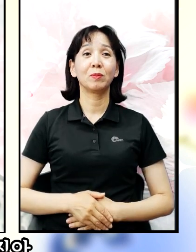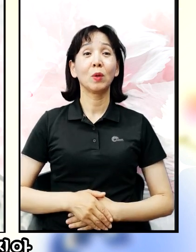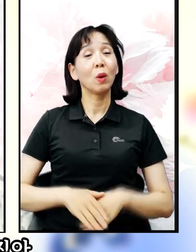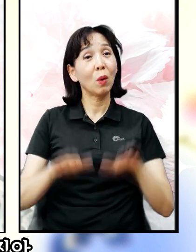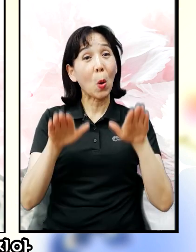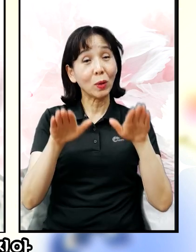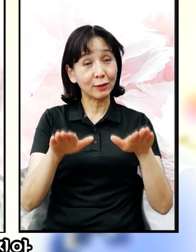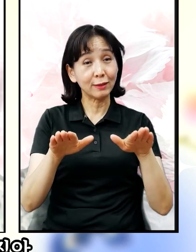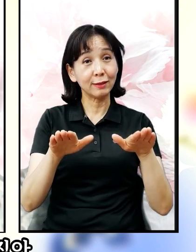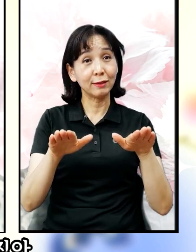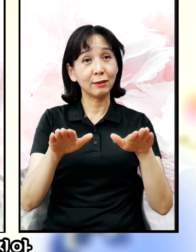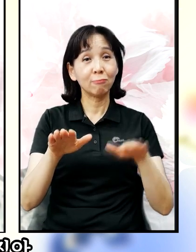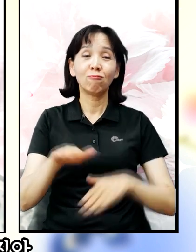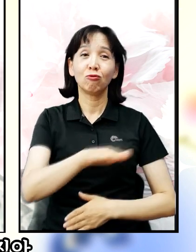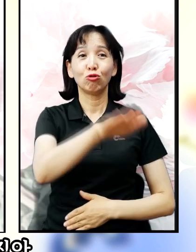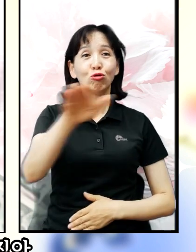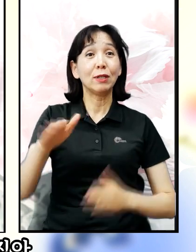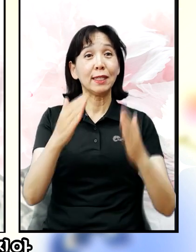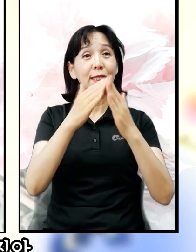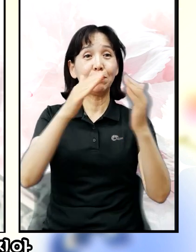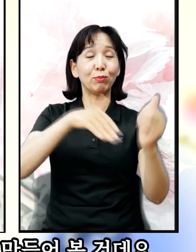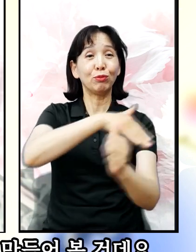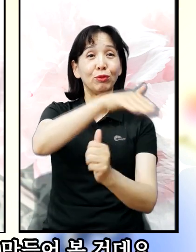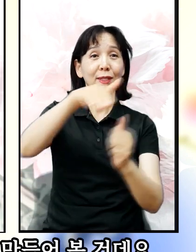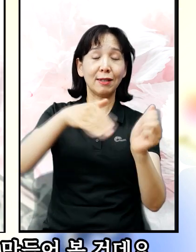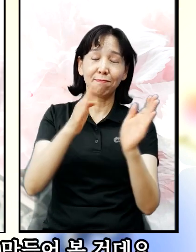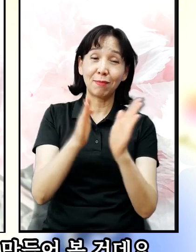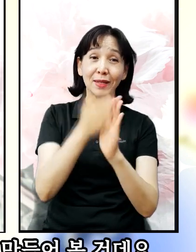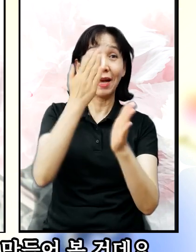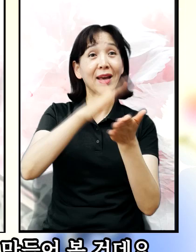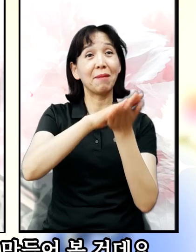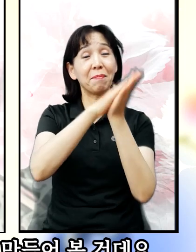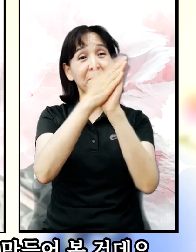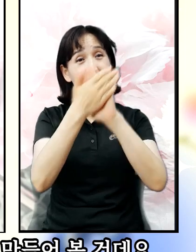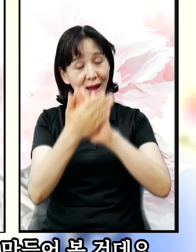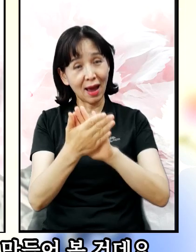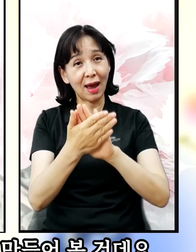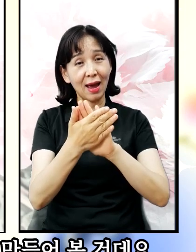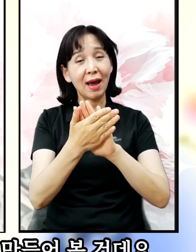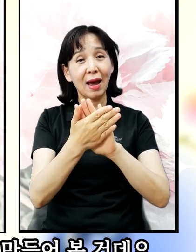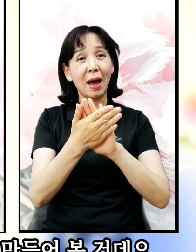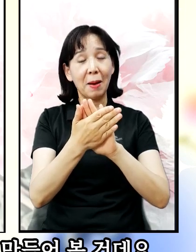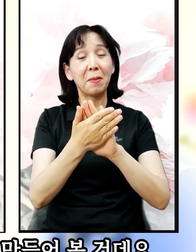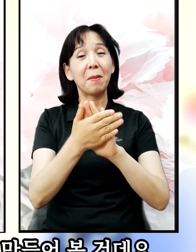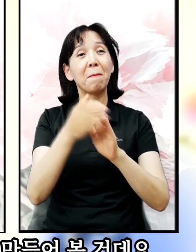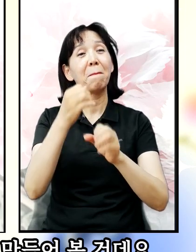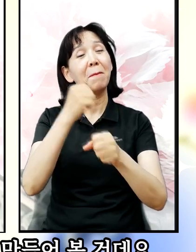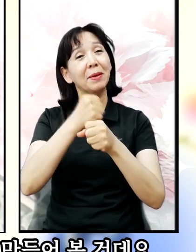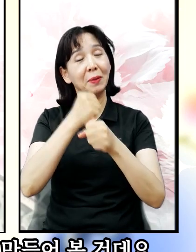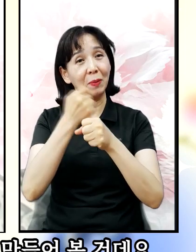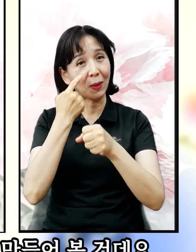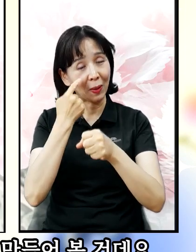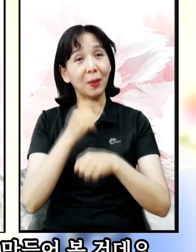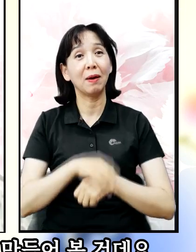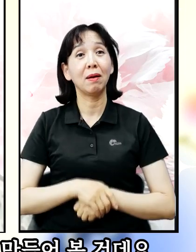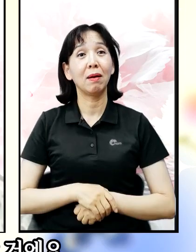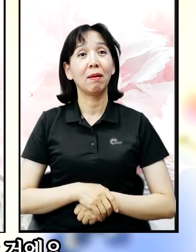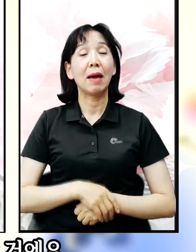안녕하세요. 오늘은 우리 집안 분위기를 화사하게 바꿔줄 리스를 한번 만들어 볼